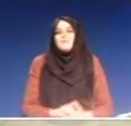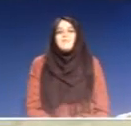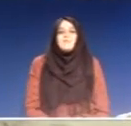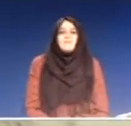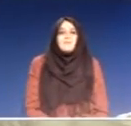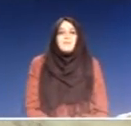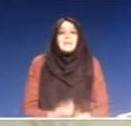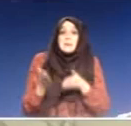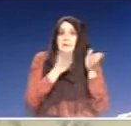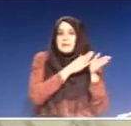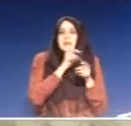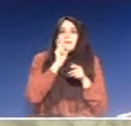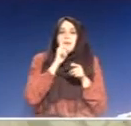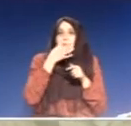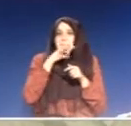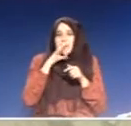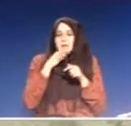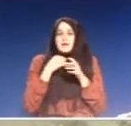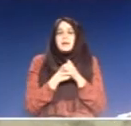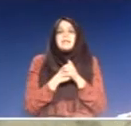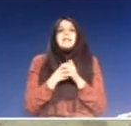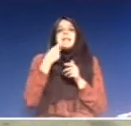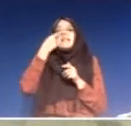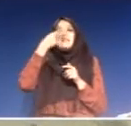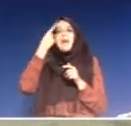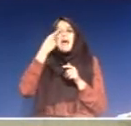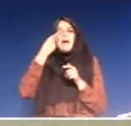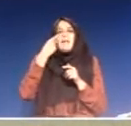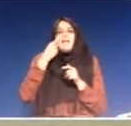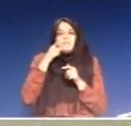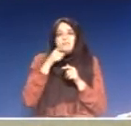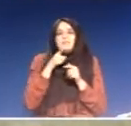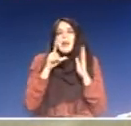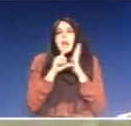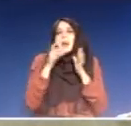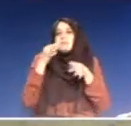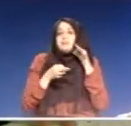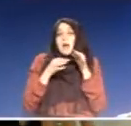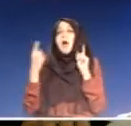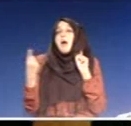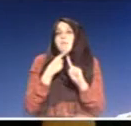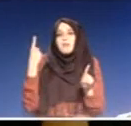الخبرة العقارية آلية قانونية في غاية الأهمية.